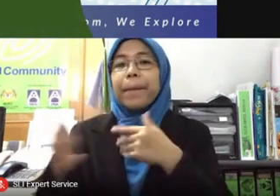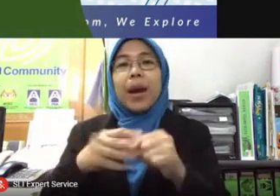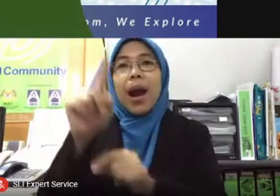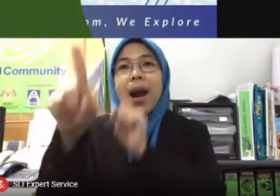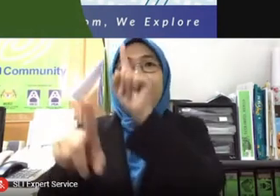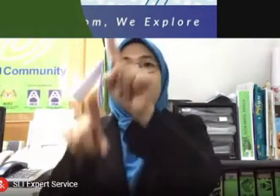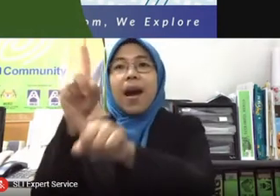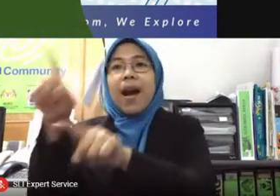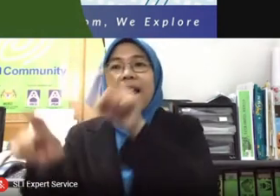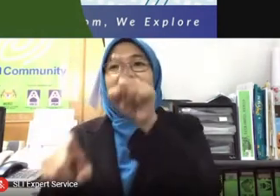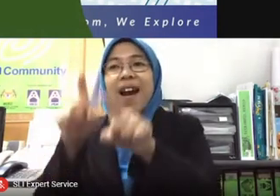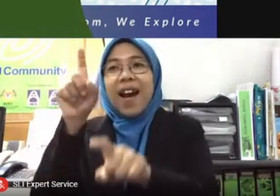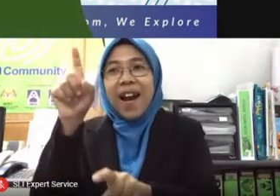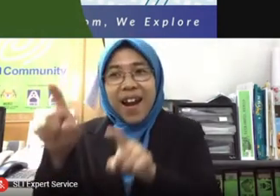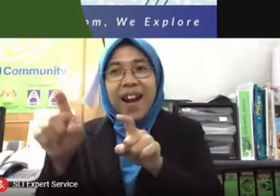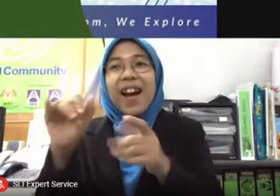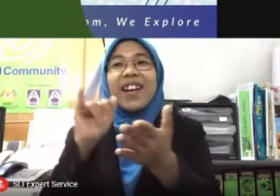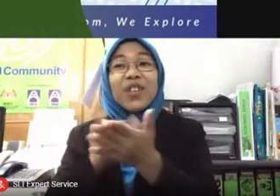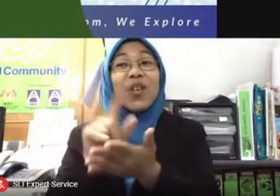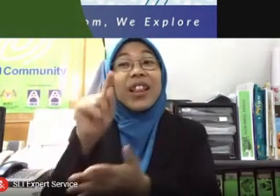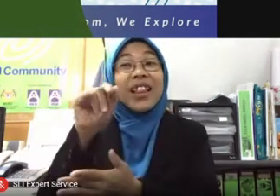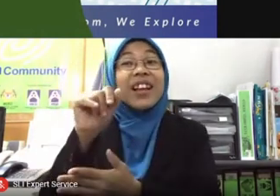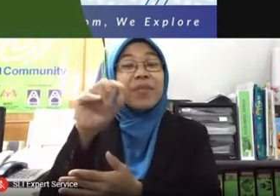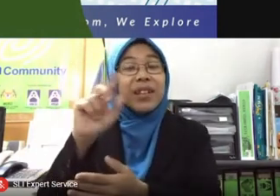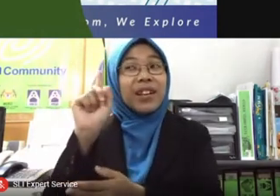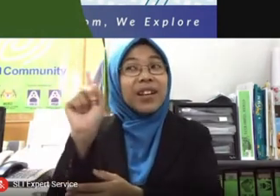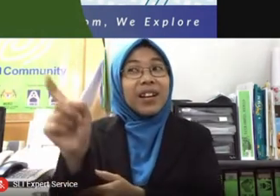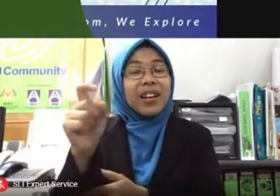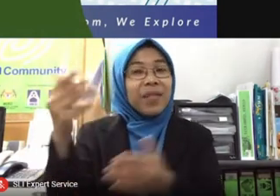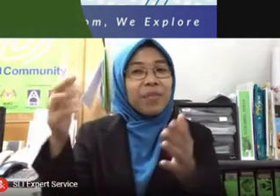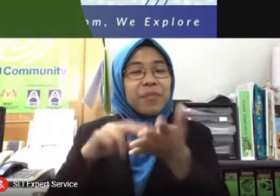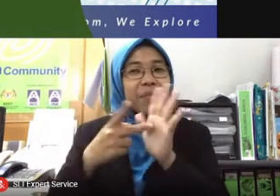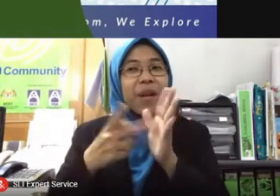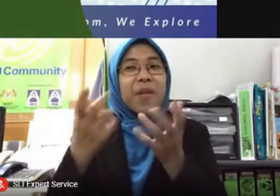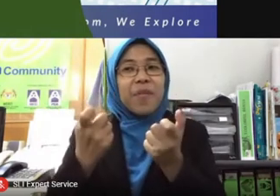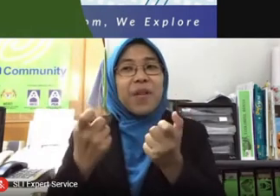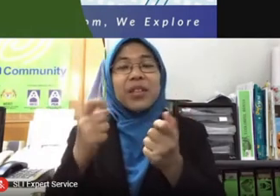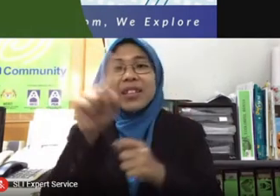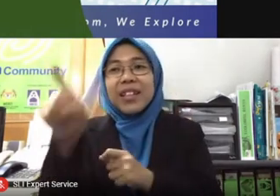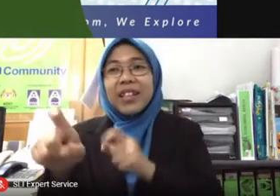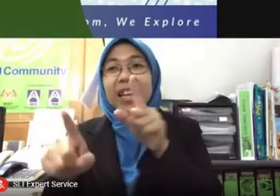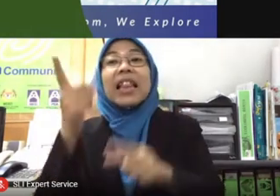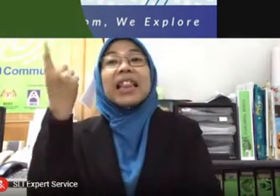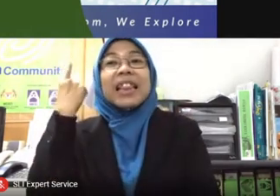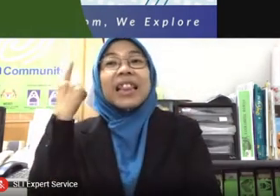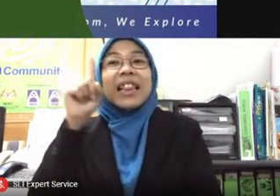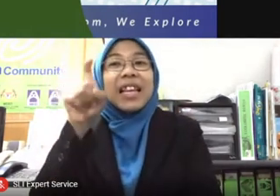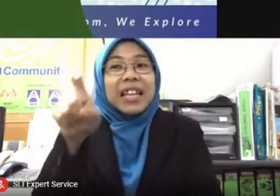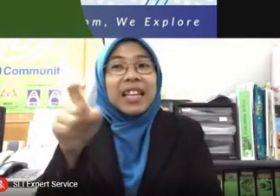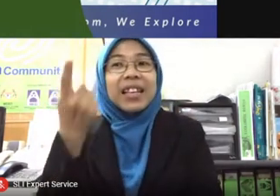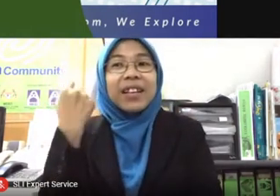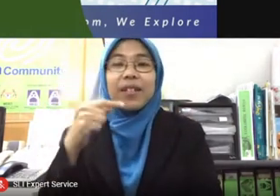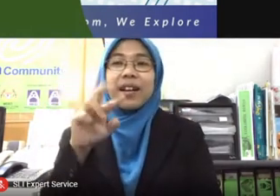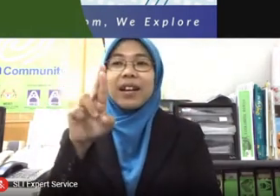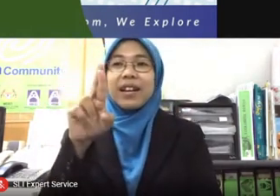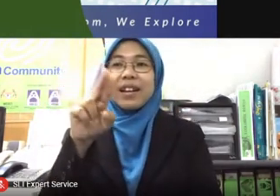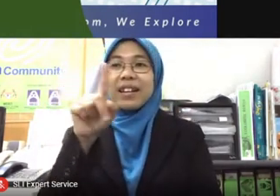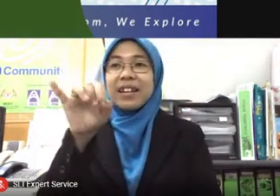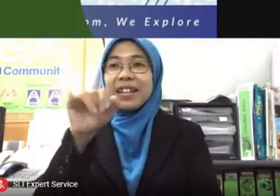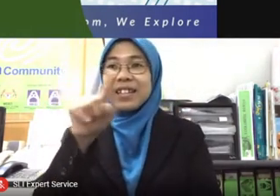audience. Okey, tricks. Trik dia adalah tanya soalan kepada audience. Tadi tu video yang Rizal Rashid bagi